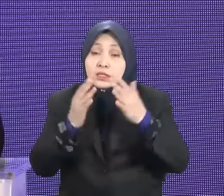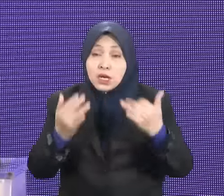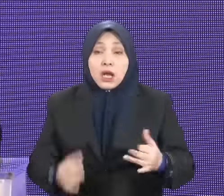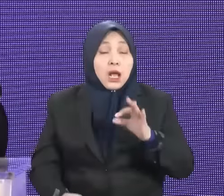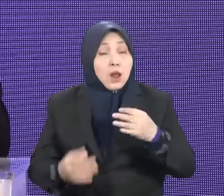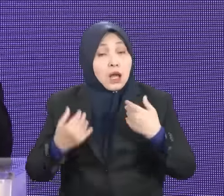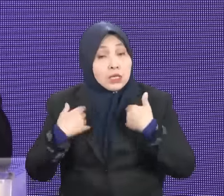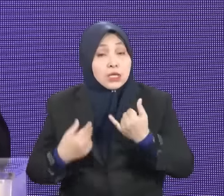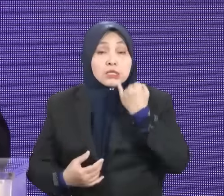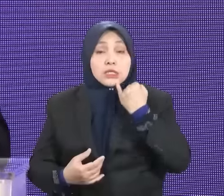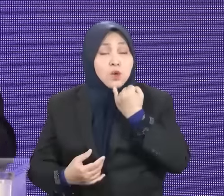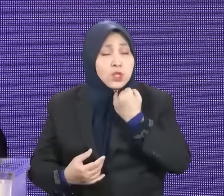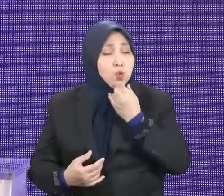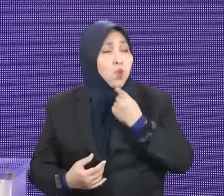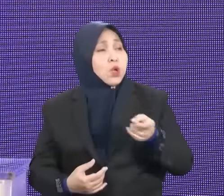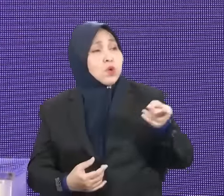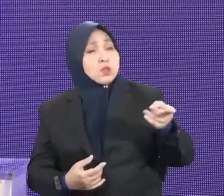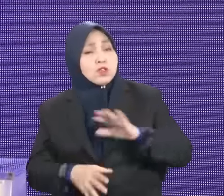Yahudi istilah